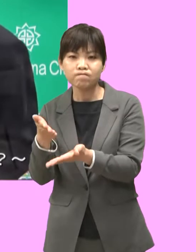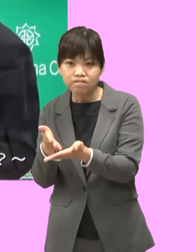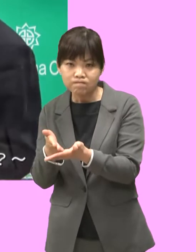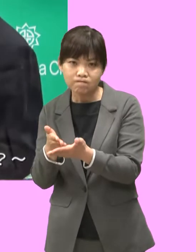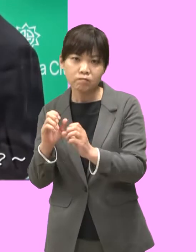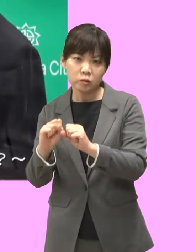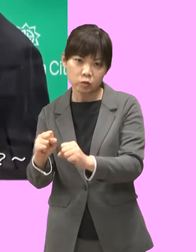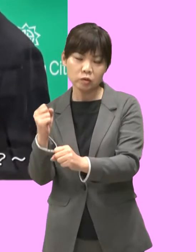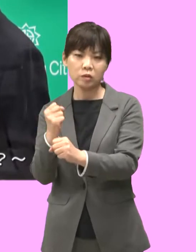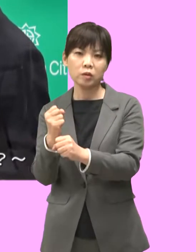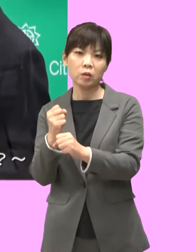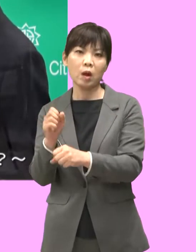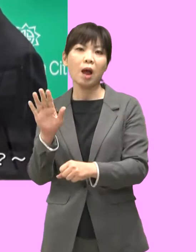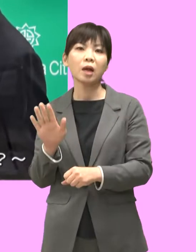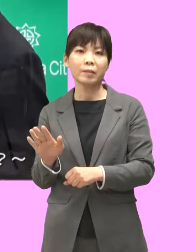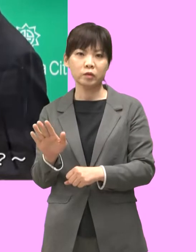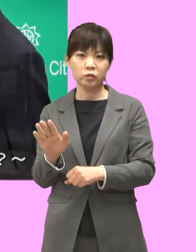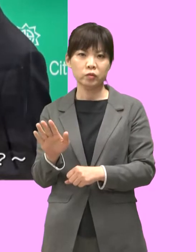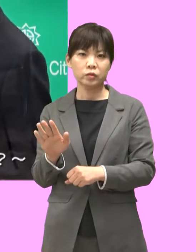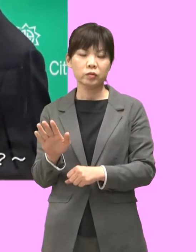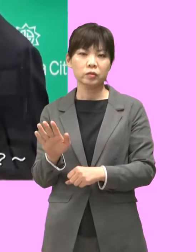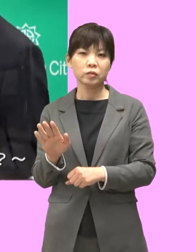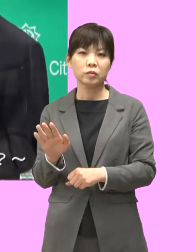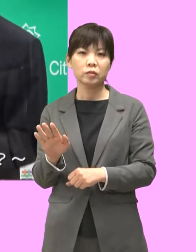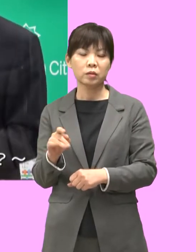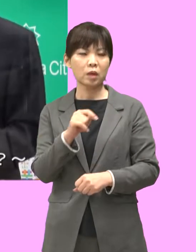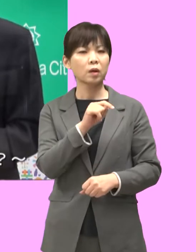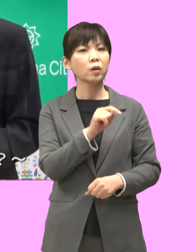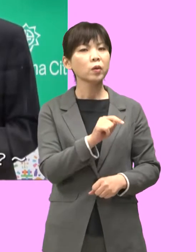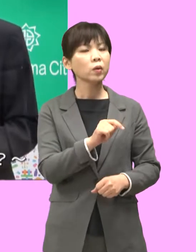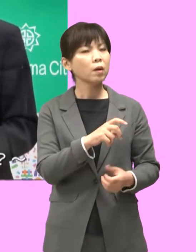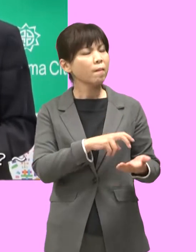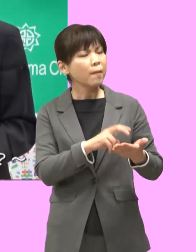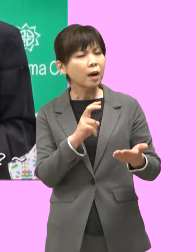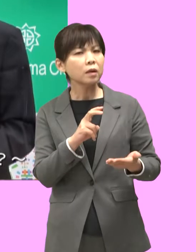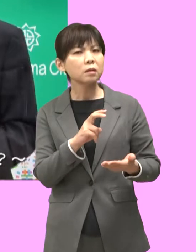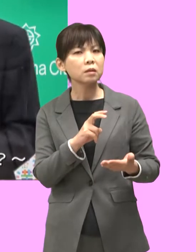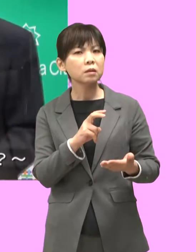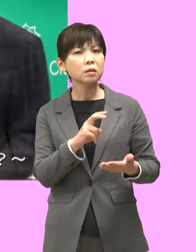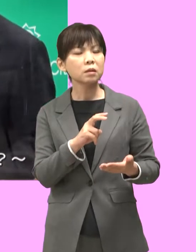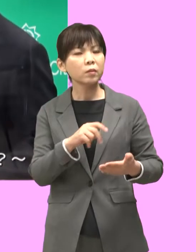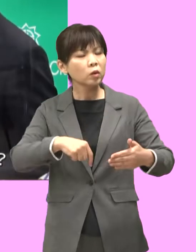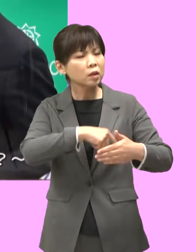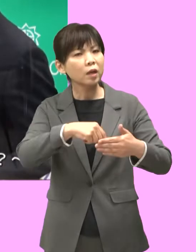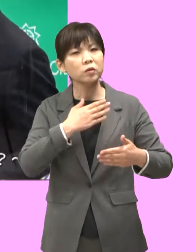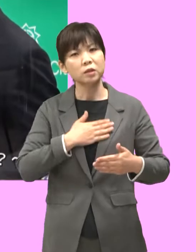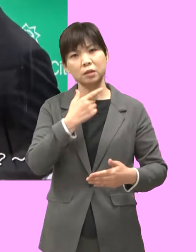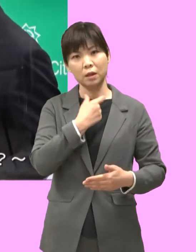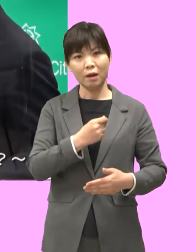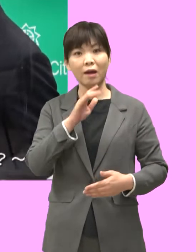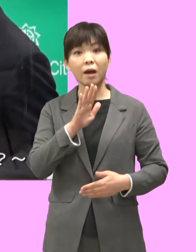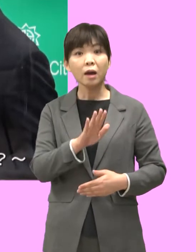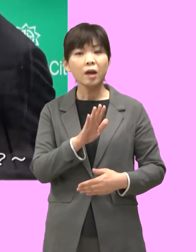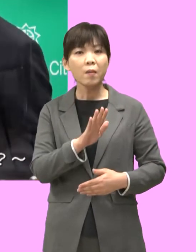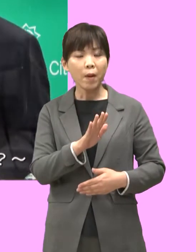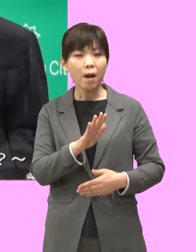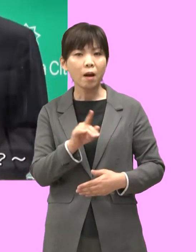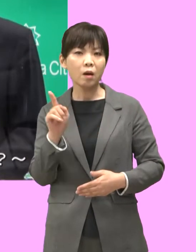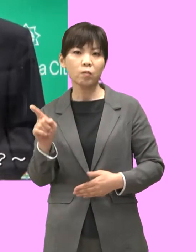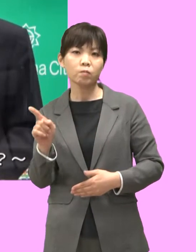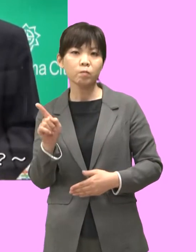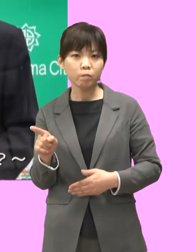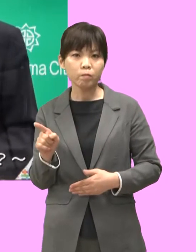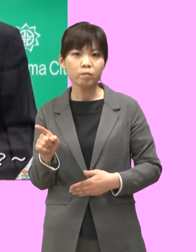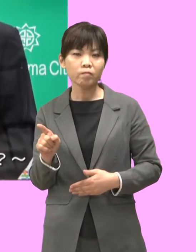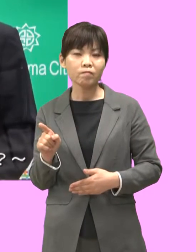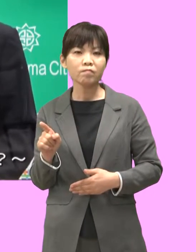ので、こちらに参加できなくてぜひこれを話を聞きたいという方はですね、この市政出前講座を、